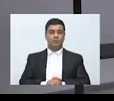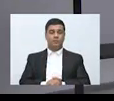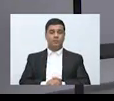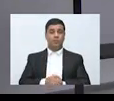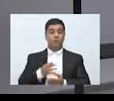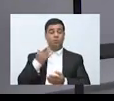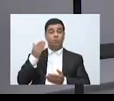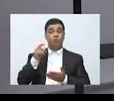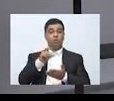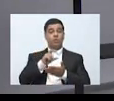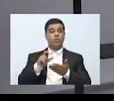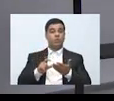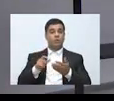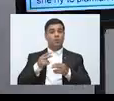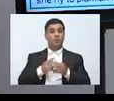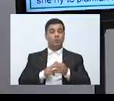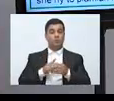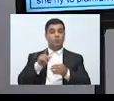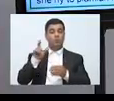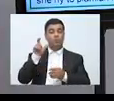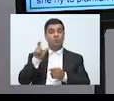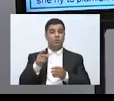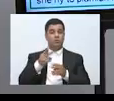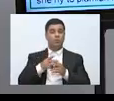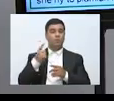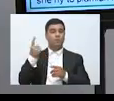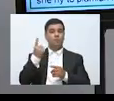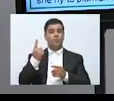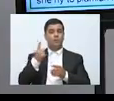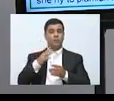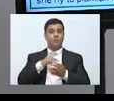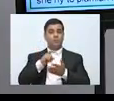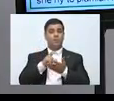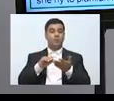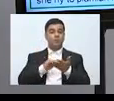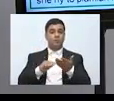She'riy to'plamlari. Istidodli shoirning ilk she'riy to'plami